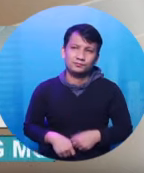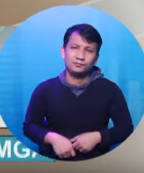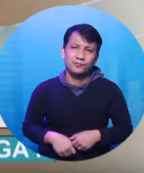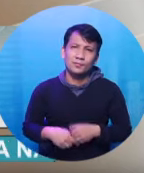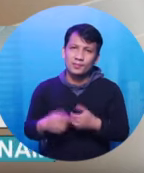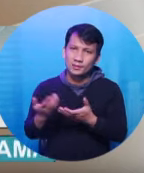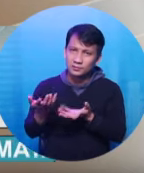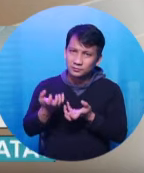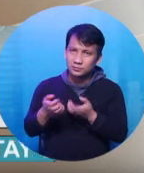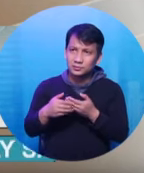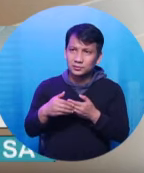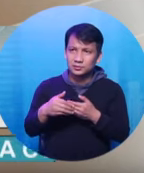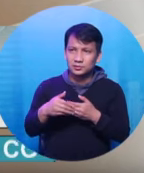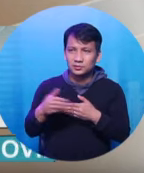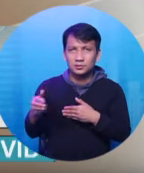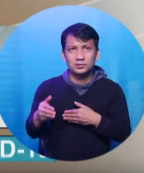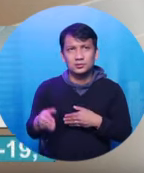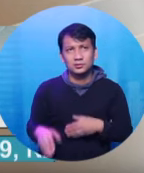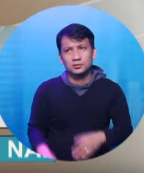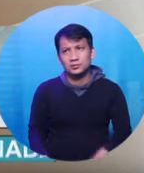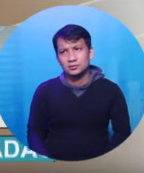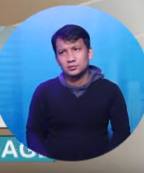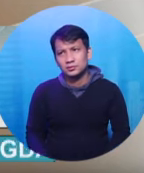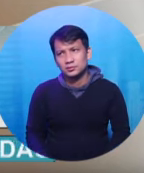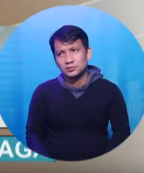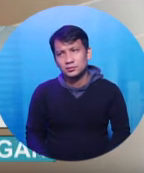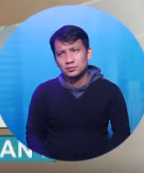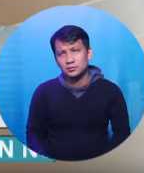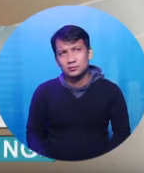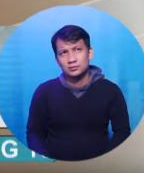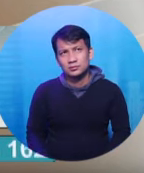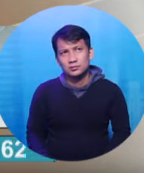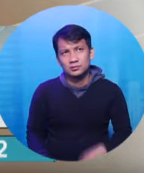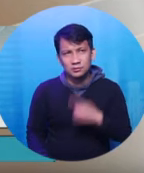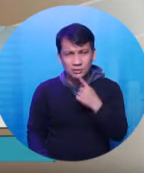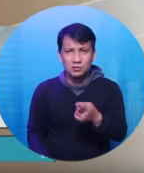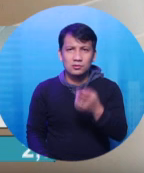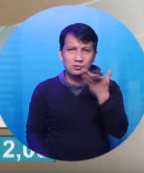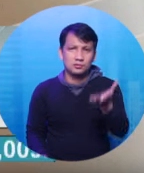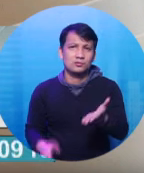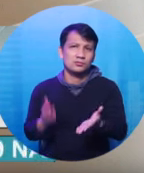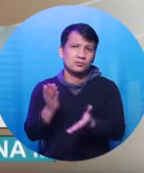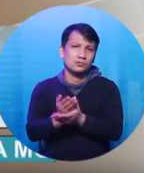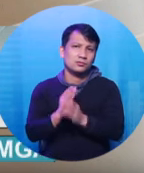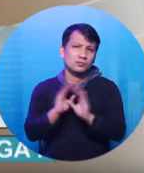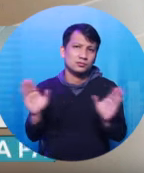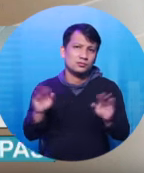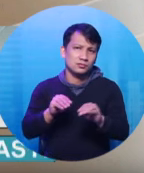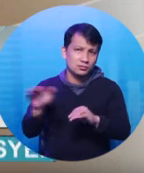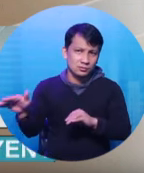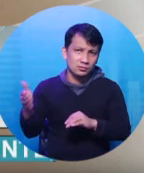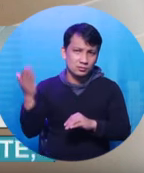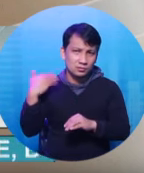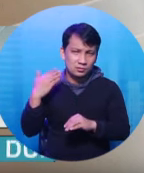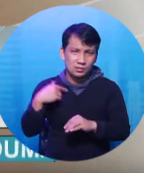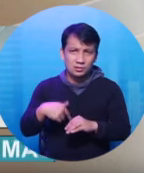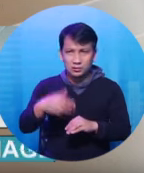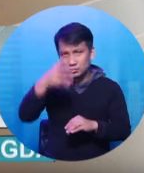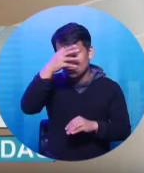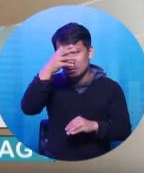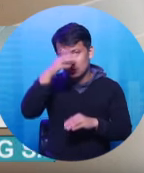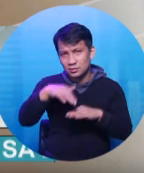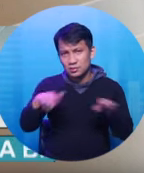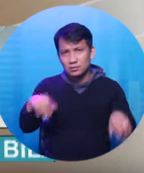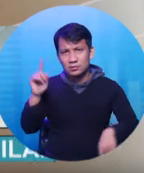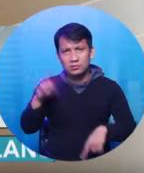Kapag meron ka ng karelasyon, stick to that person. Sinasabihan ko naman po siya, sir, na huwag mo naman yan idamay, yung anong tatay ng mga bata,